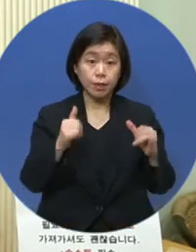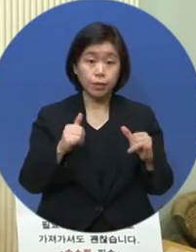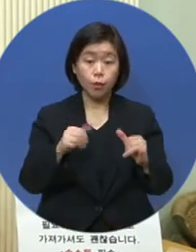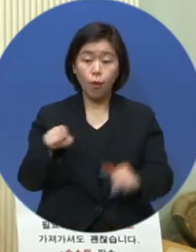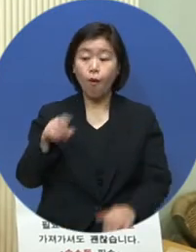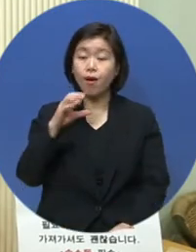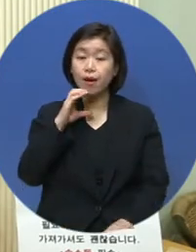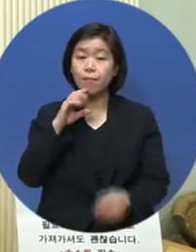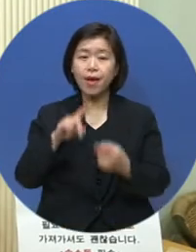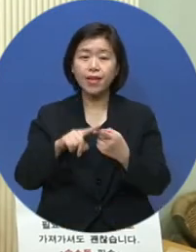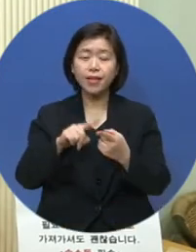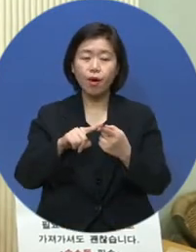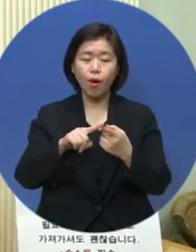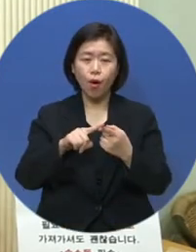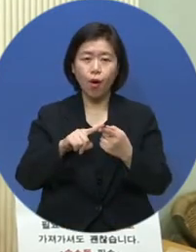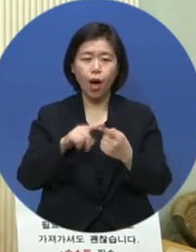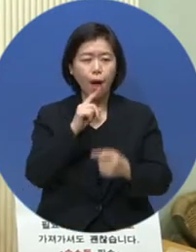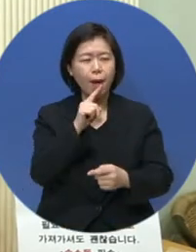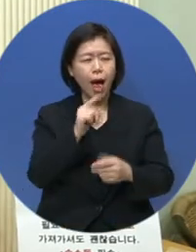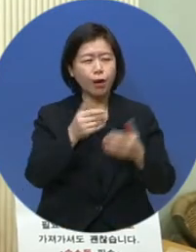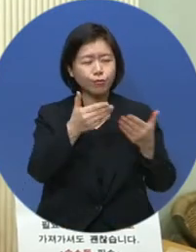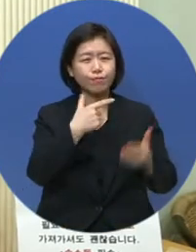이용하라고 말을 좀 건네도 될 것 같습니다.